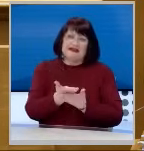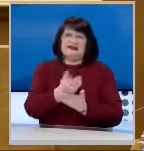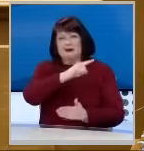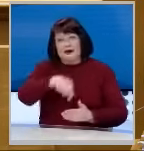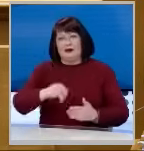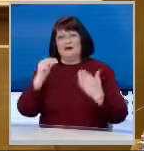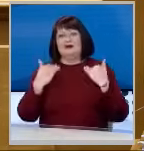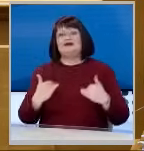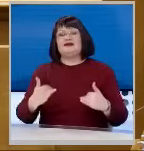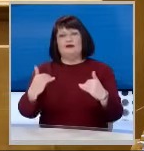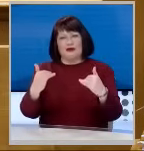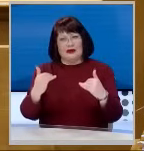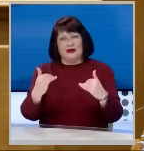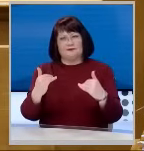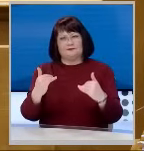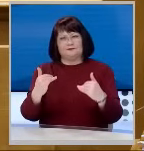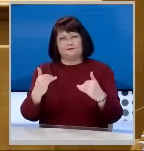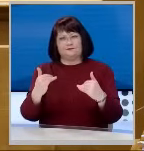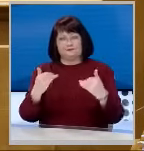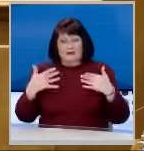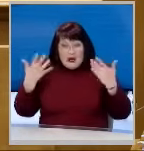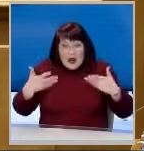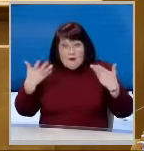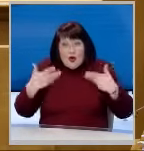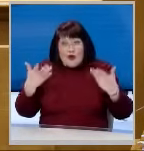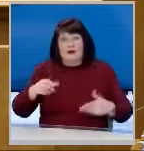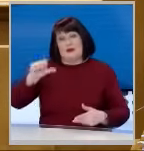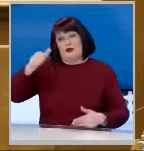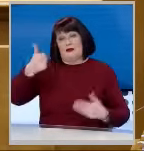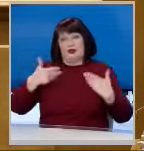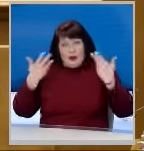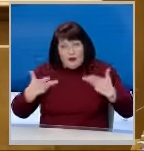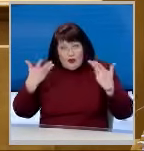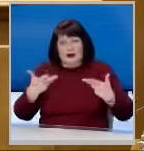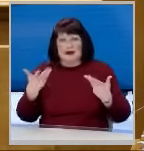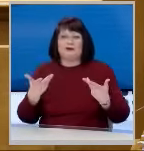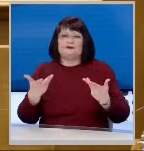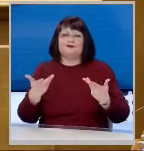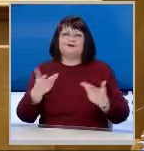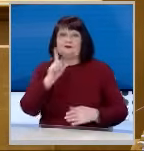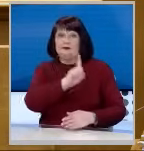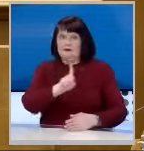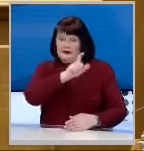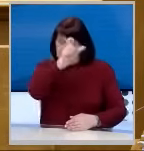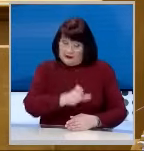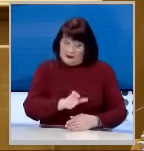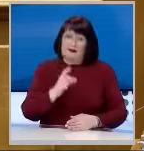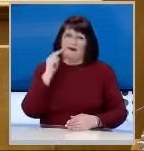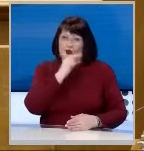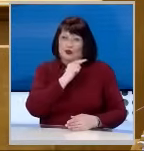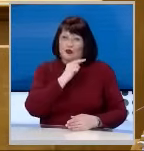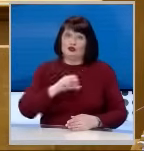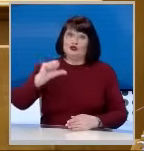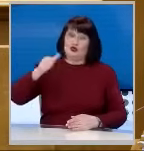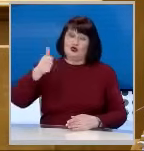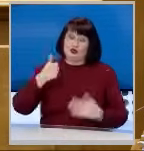στη βουλή για να απολογηθείτε πρώτα απ όλα ο κύριος μητσοτάκης πρώτα απ